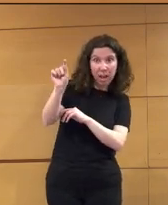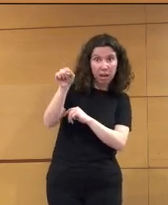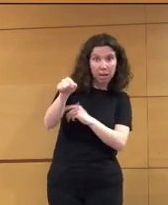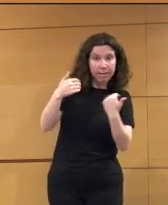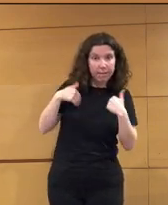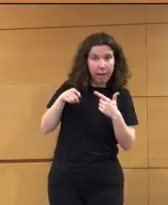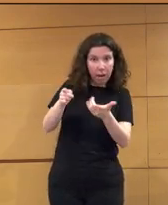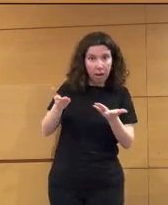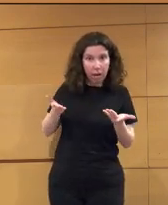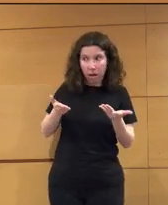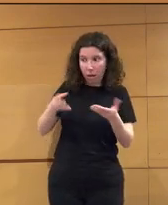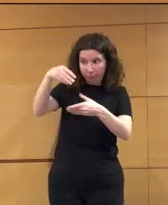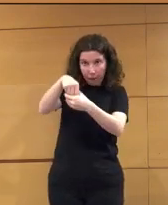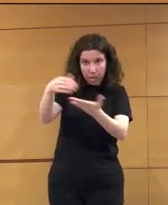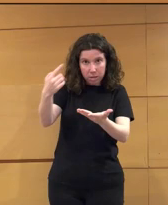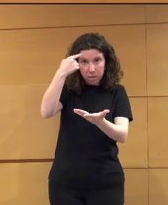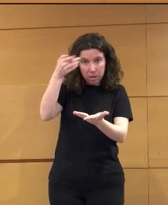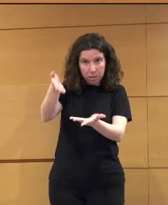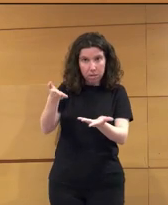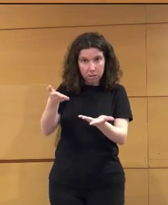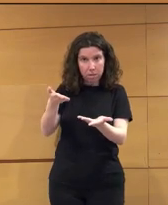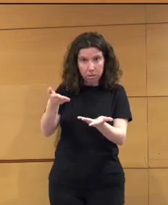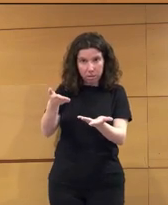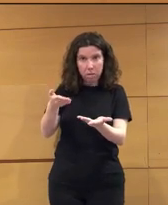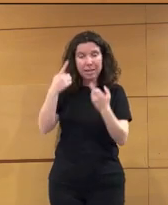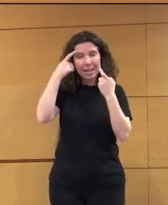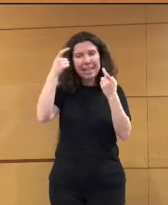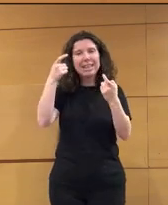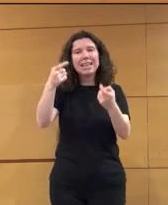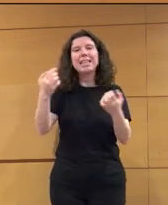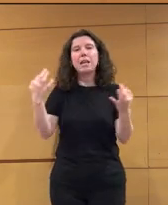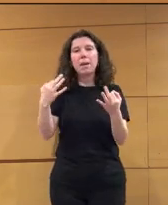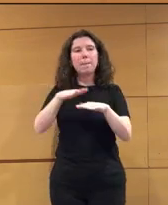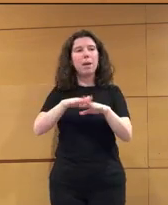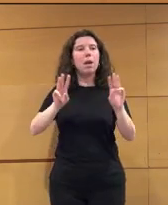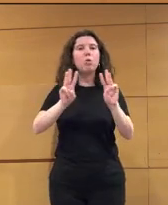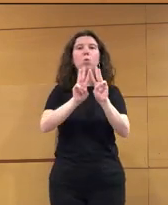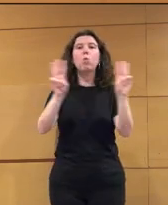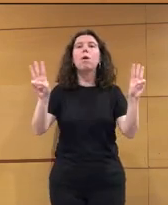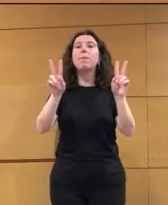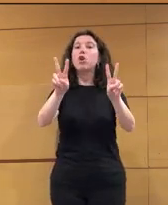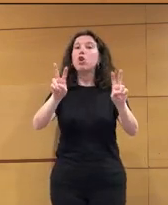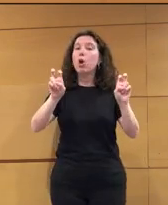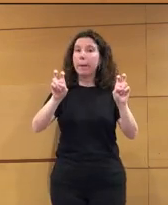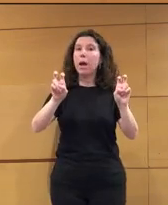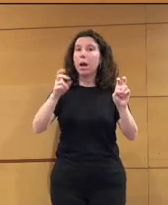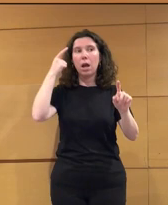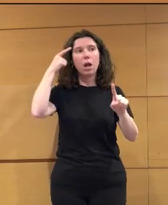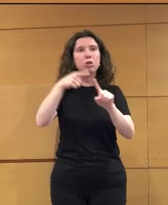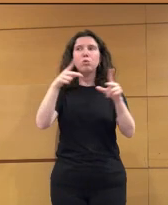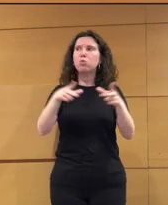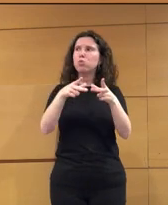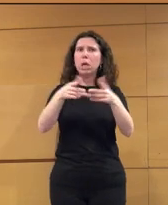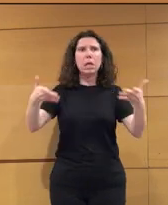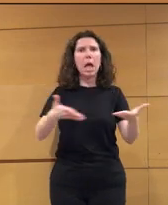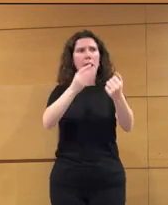sigui, el que hem d'intentar, i també, no, cap a una nova web allà on anem, per poder empoderar a la societat i